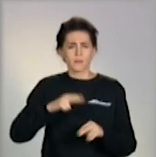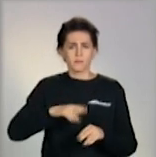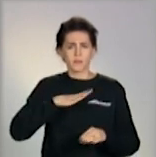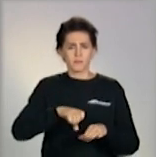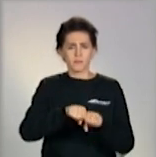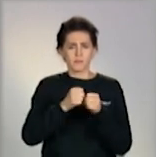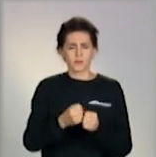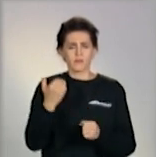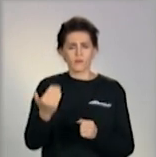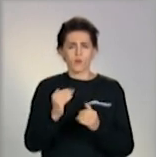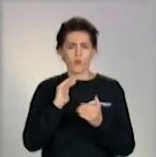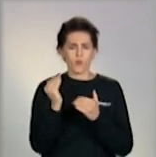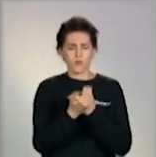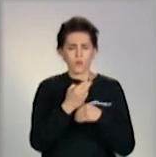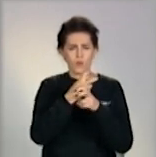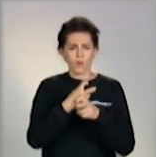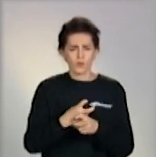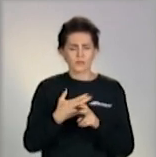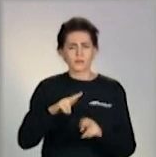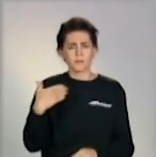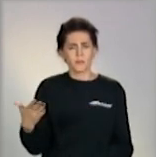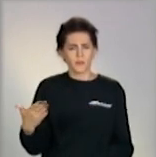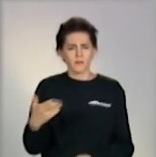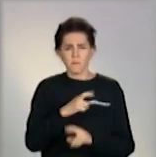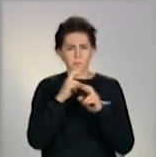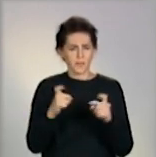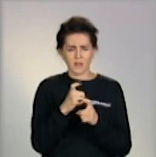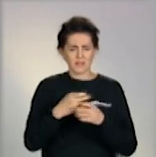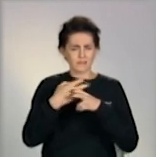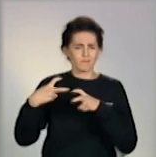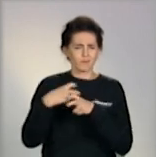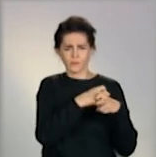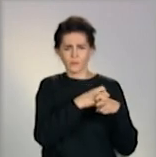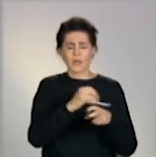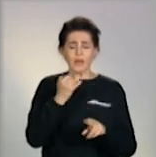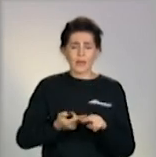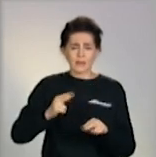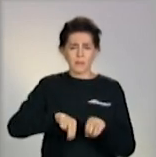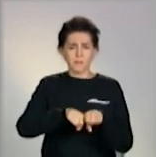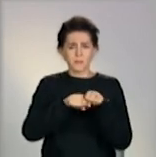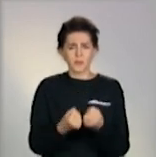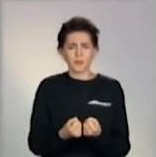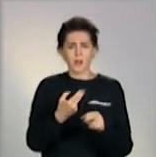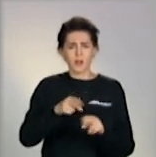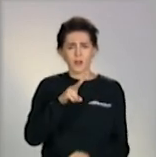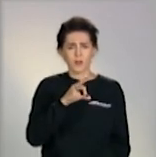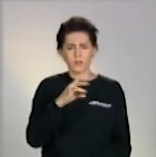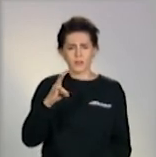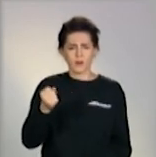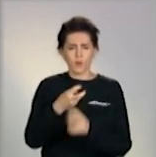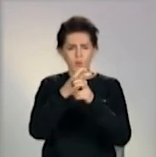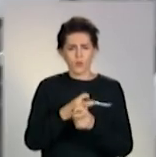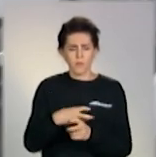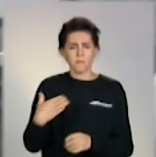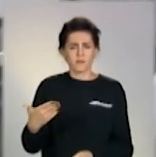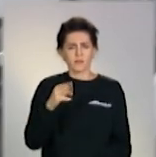перелом лобной кости справа без смещения и перелом лонной кости справа